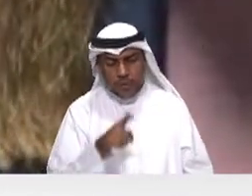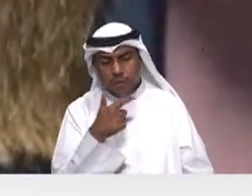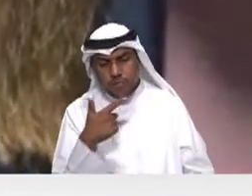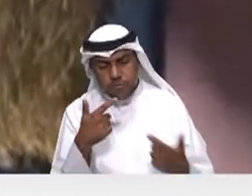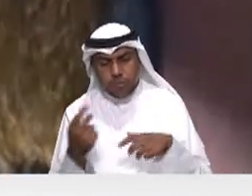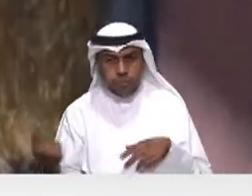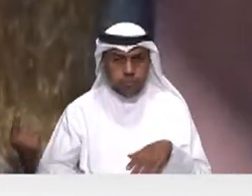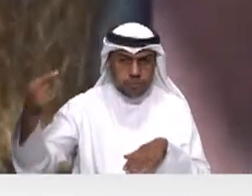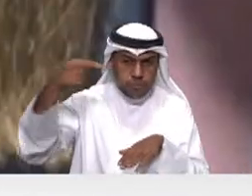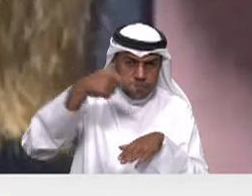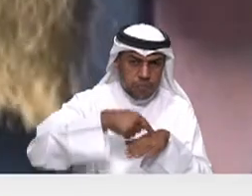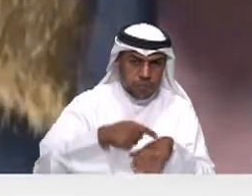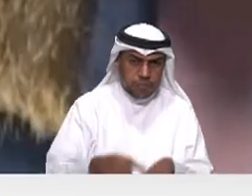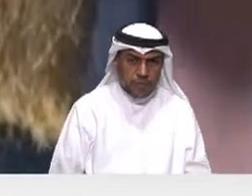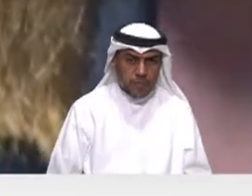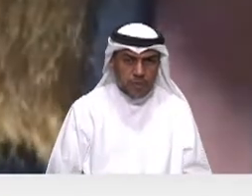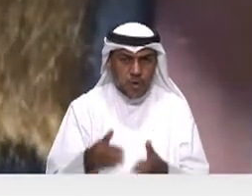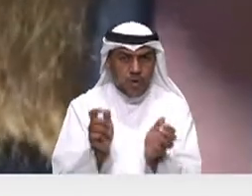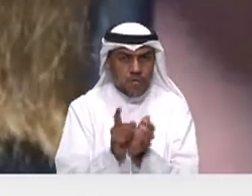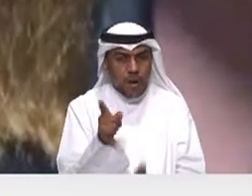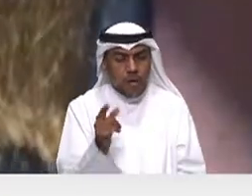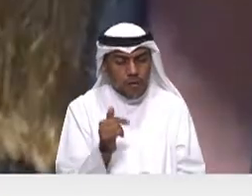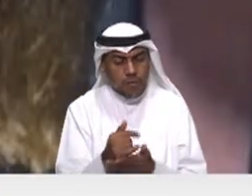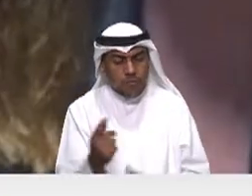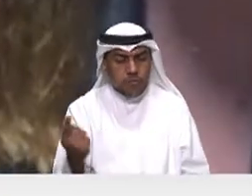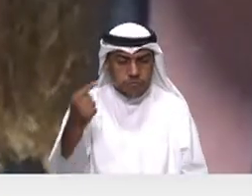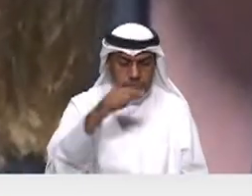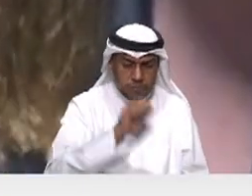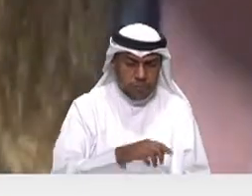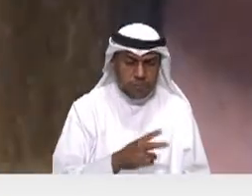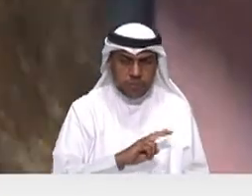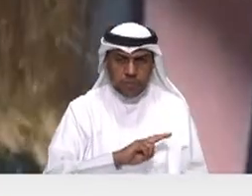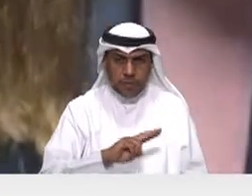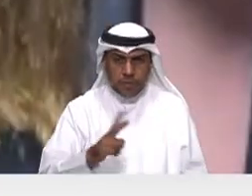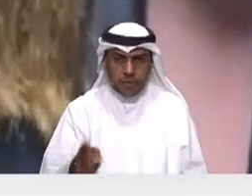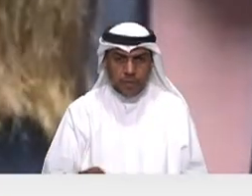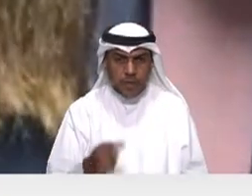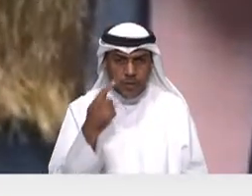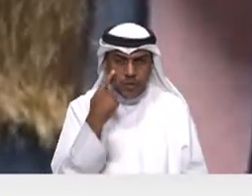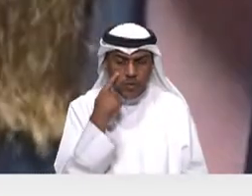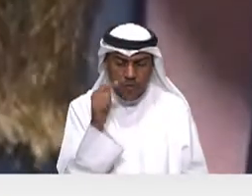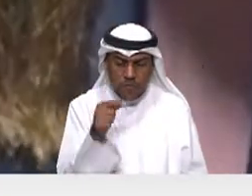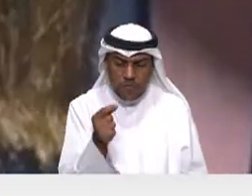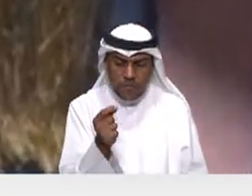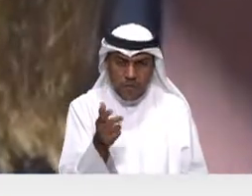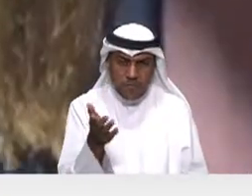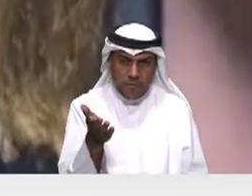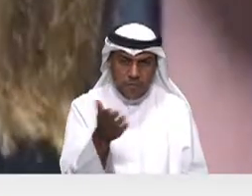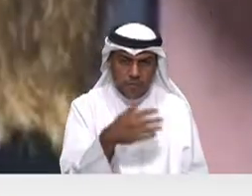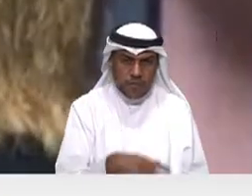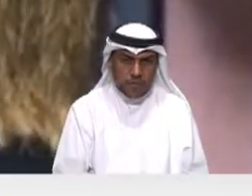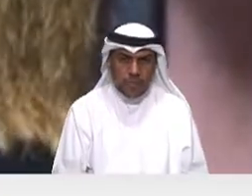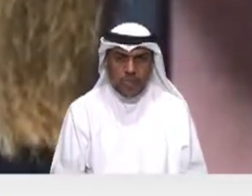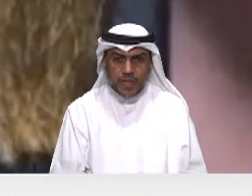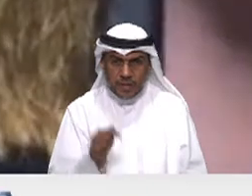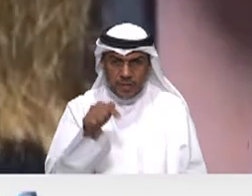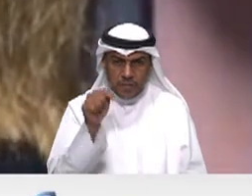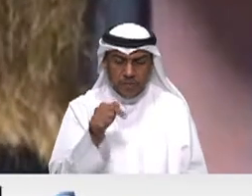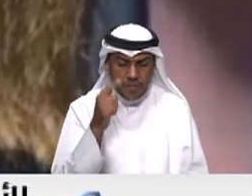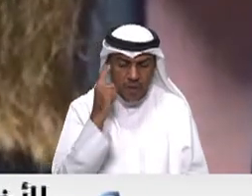بلدة مركبة، وهذا يعني أيضا أن هناك تواجد لقوات العدو في